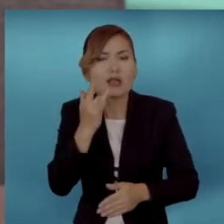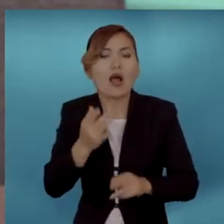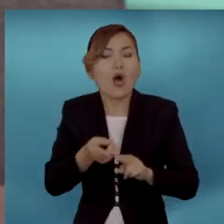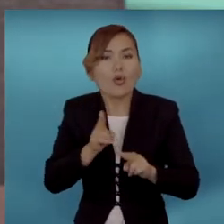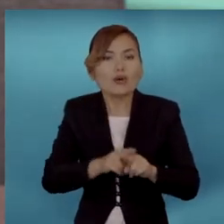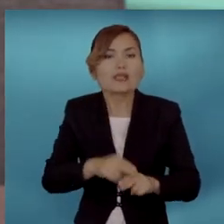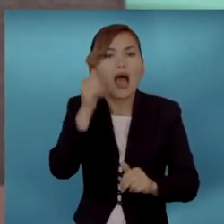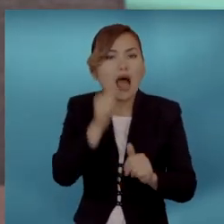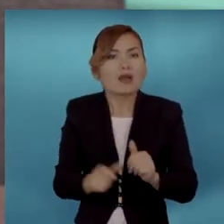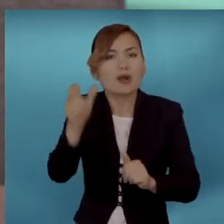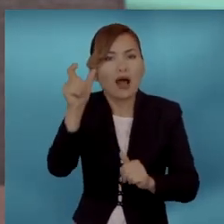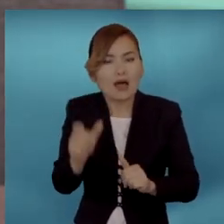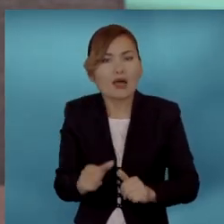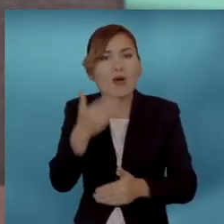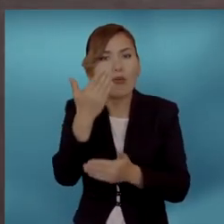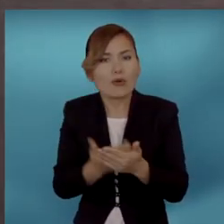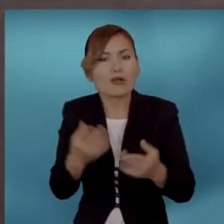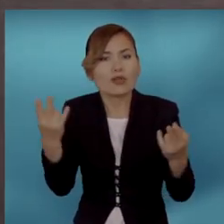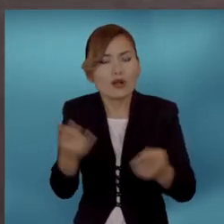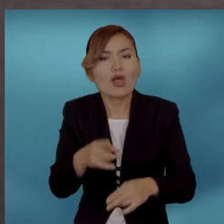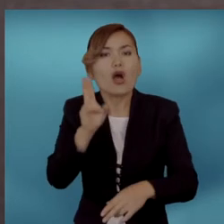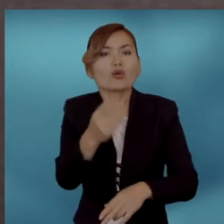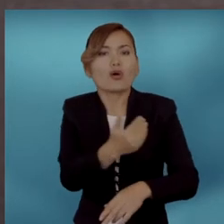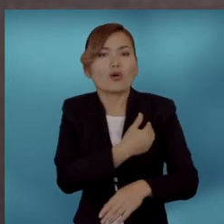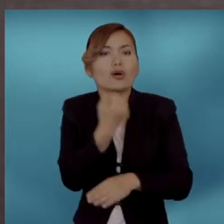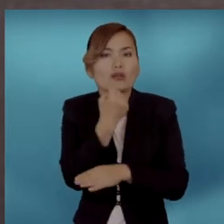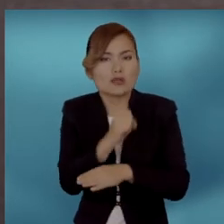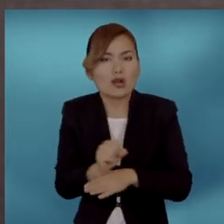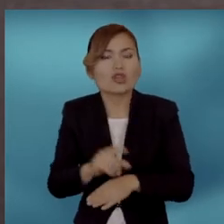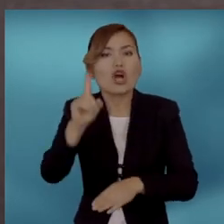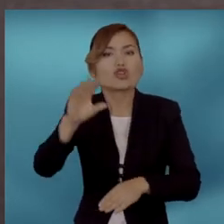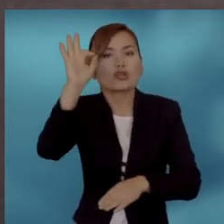ақыл кеңестер қай сала болмасын, еңбектенуден